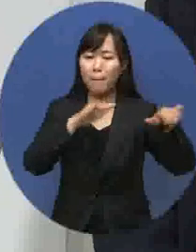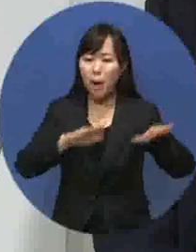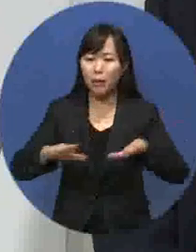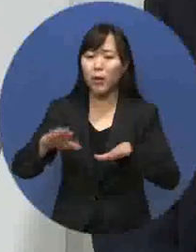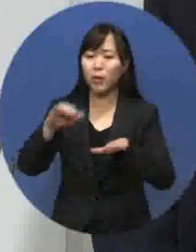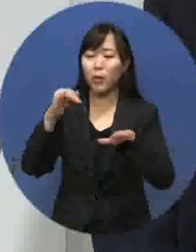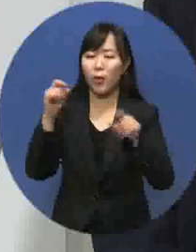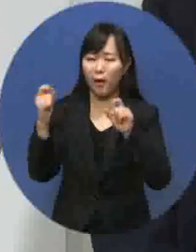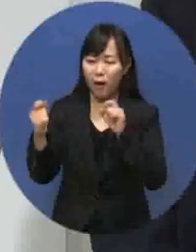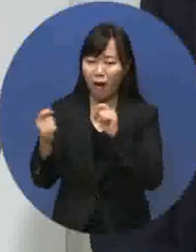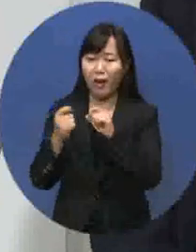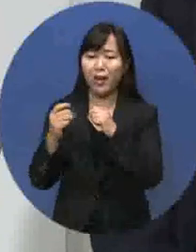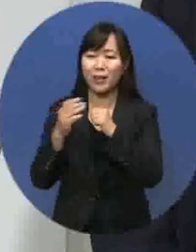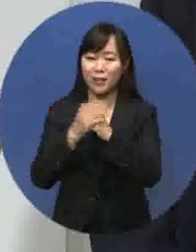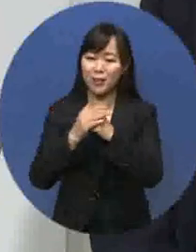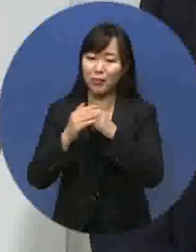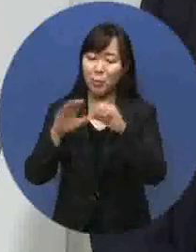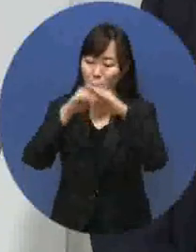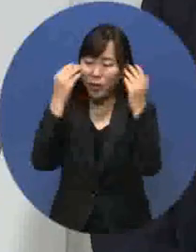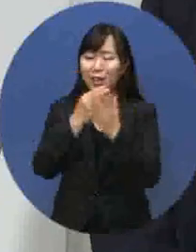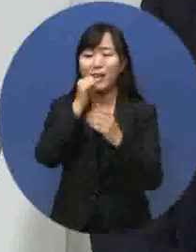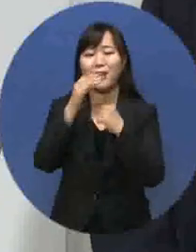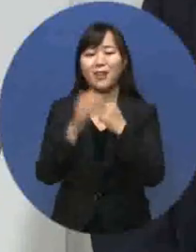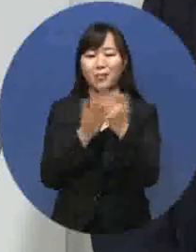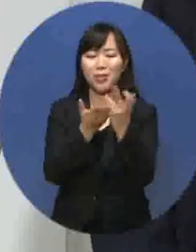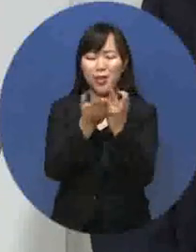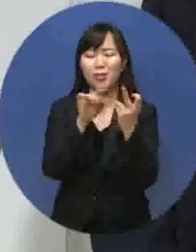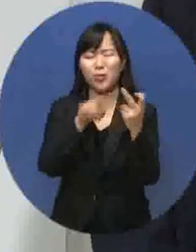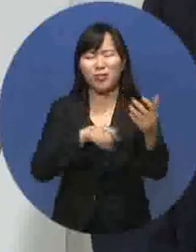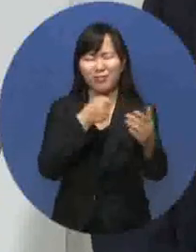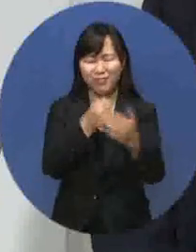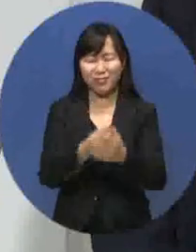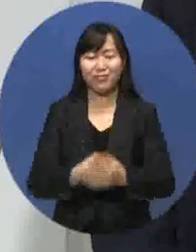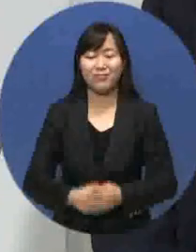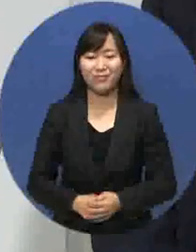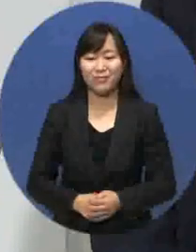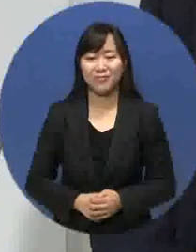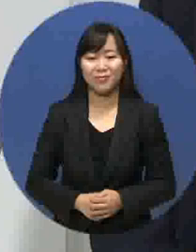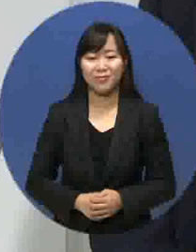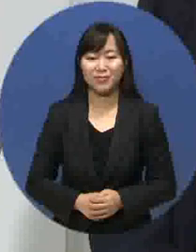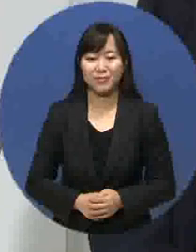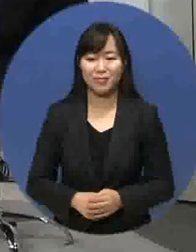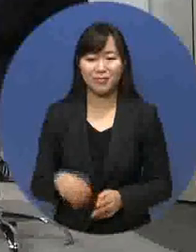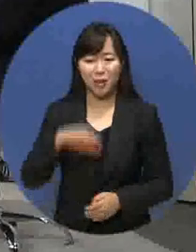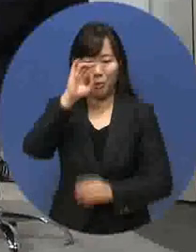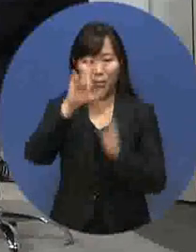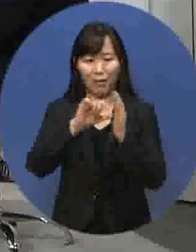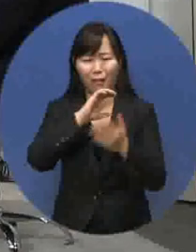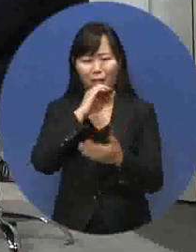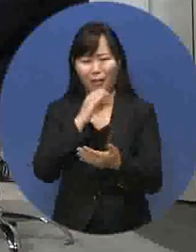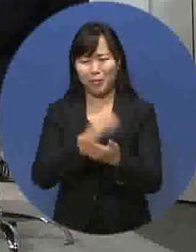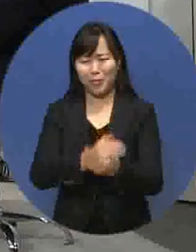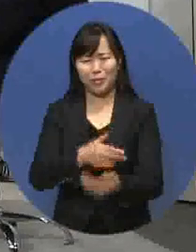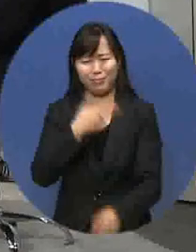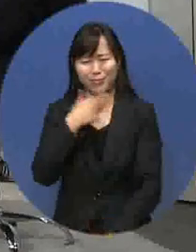가깝고. 그래서 다 있는 것 같아서 제주도를 선택했습니다. 뭐 내가 볼 땐 별로 감동적이